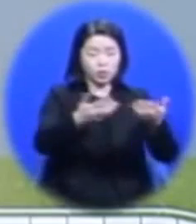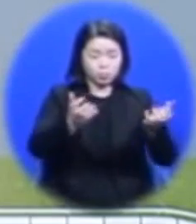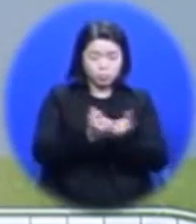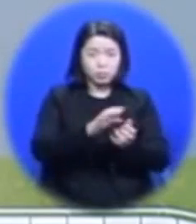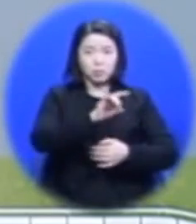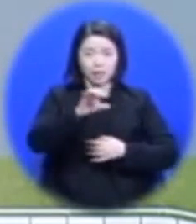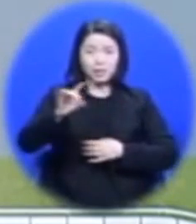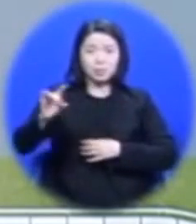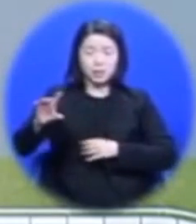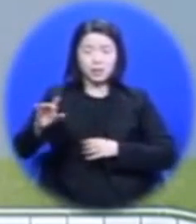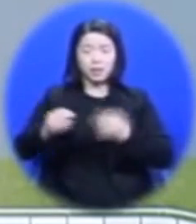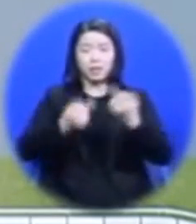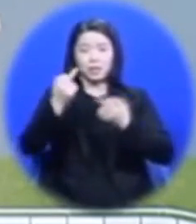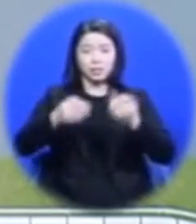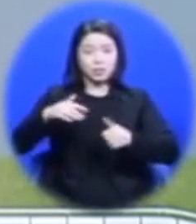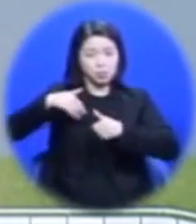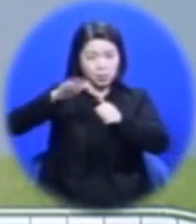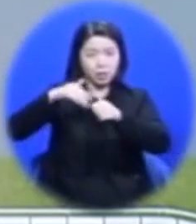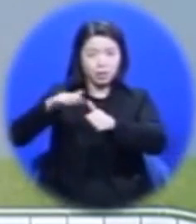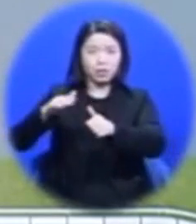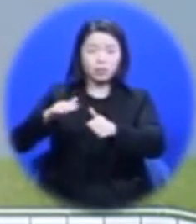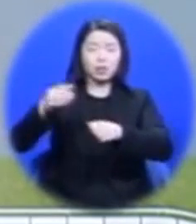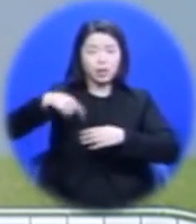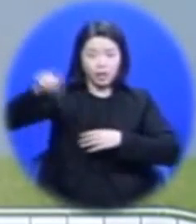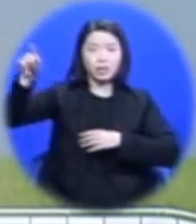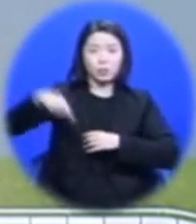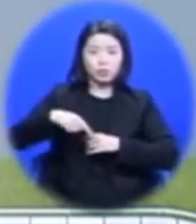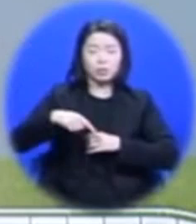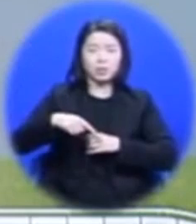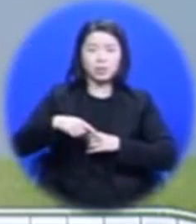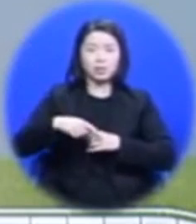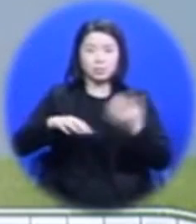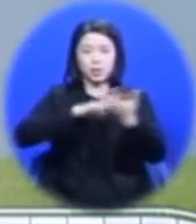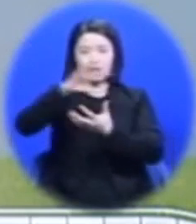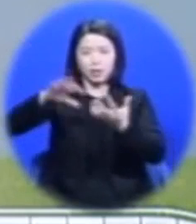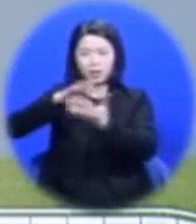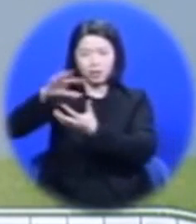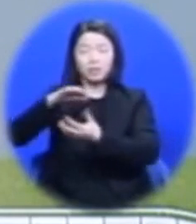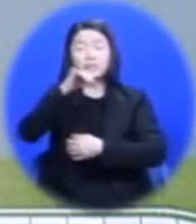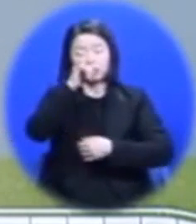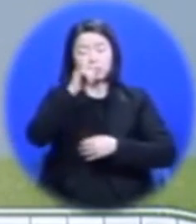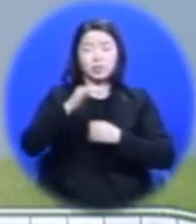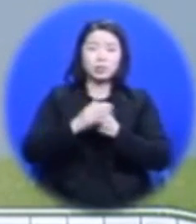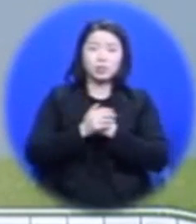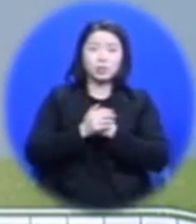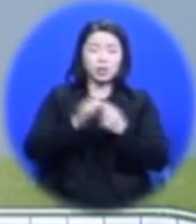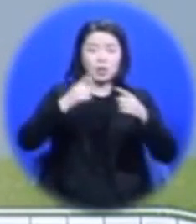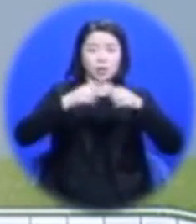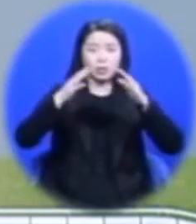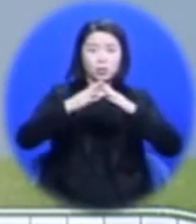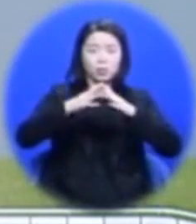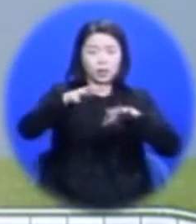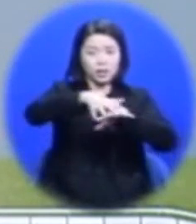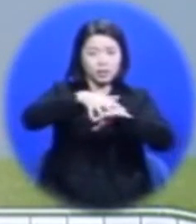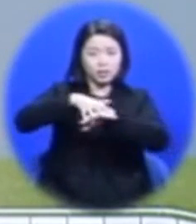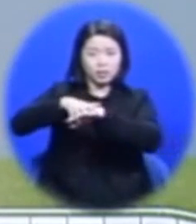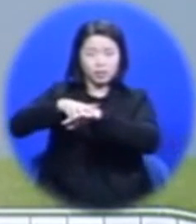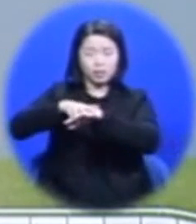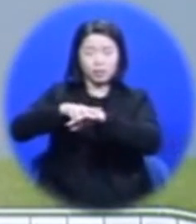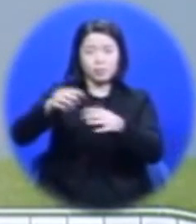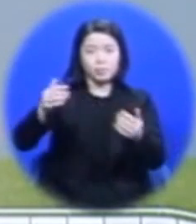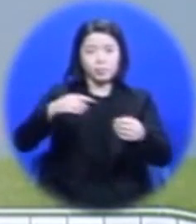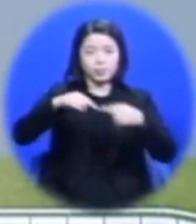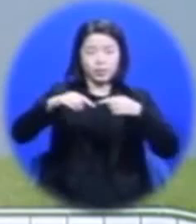아주 형제교회 파송 교인들 갔다 올 때마다 대혼란이 일어납니다. 교회 안에 체계적인 리더십이 이렇게